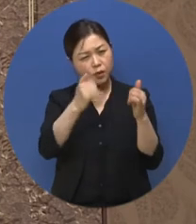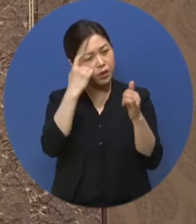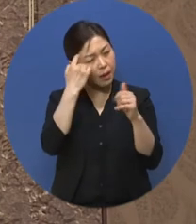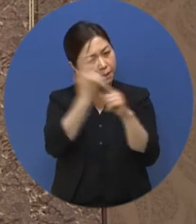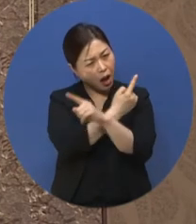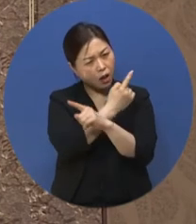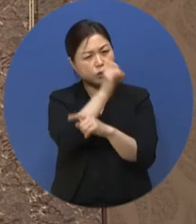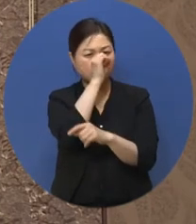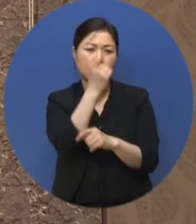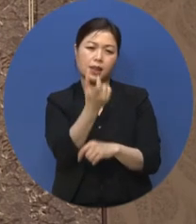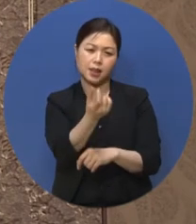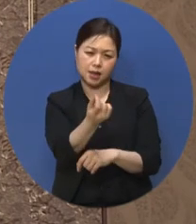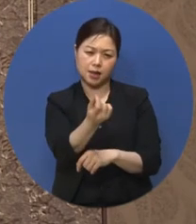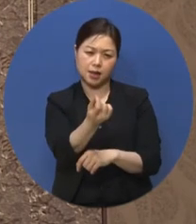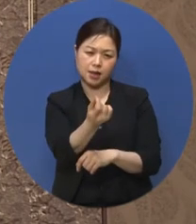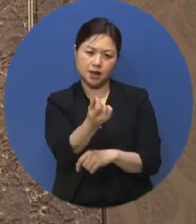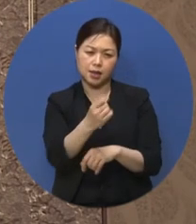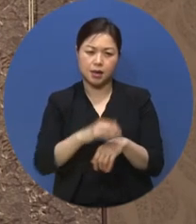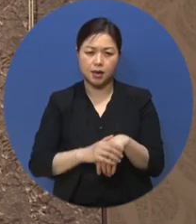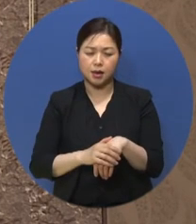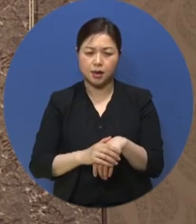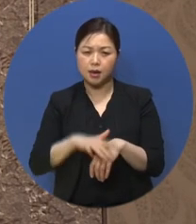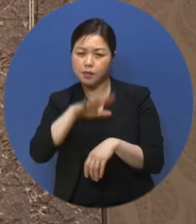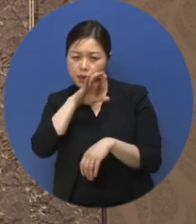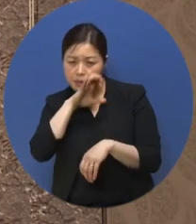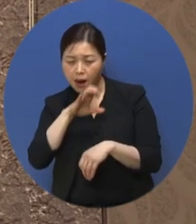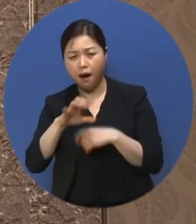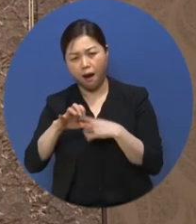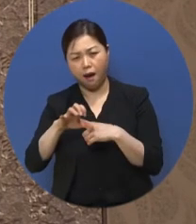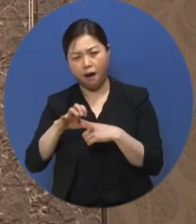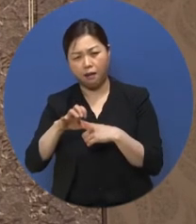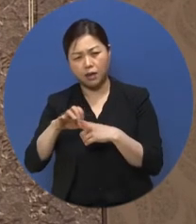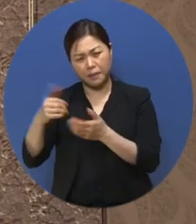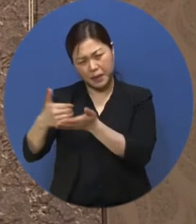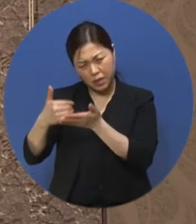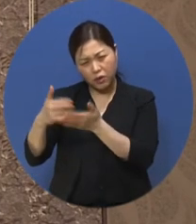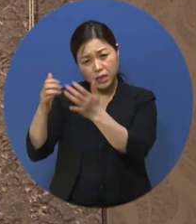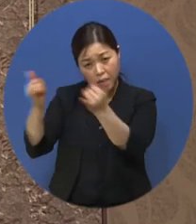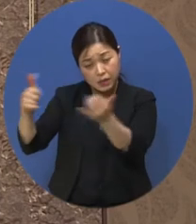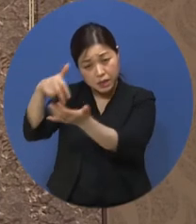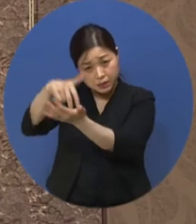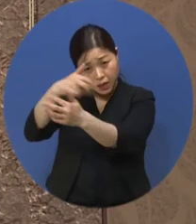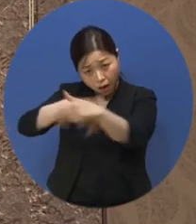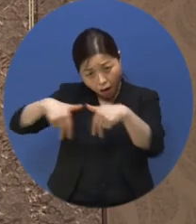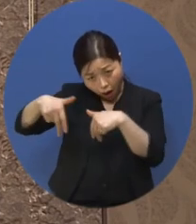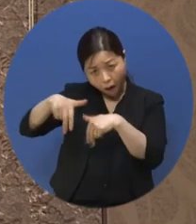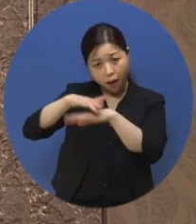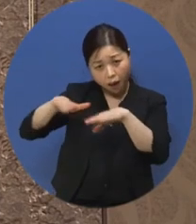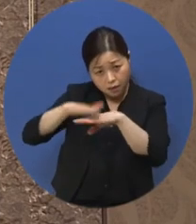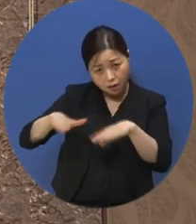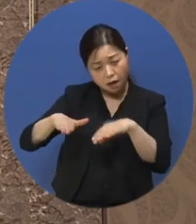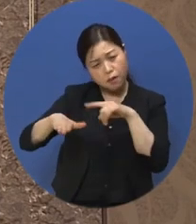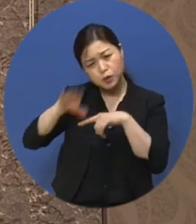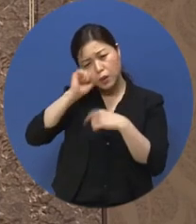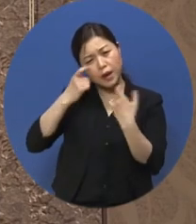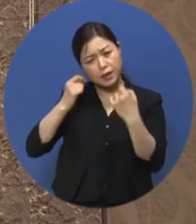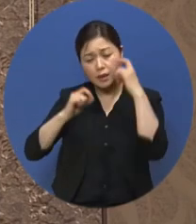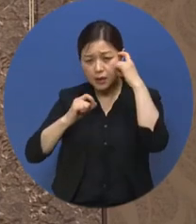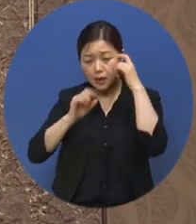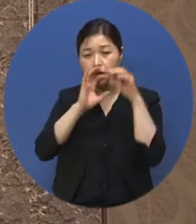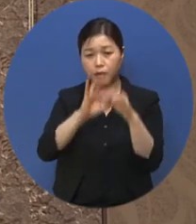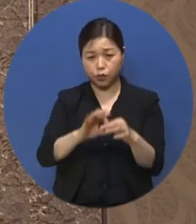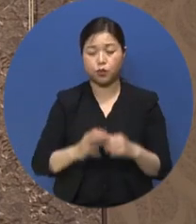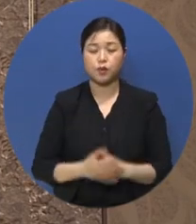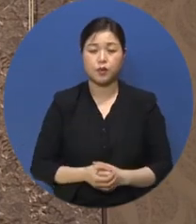좋겠다. 그 민원인들 입장에서 모든 거를 해결해 주려고 생각했으면 좋겠다 이렇게 생각을 하고 있었어요. 계속. 네. 그래서 그렇게